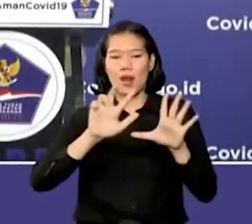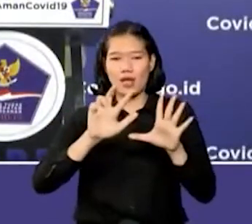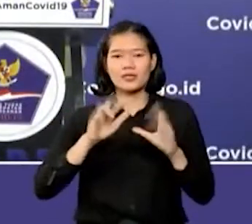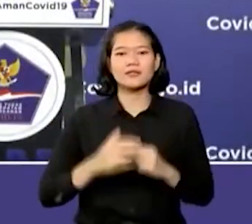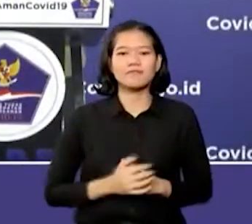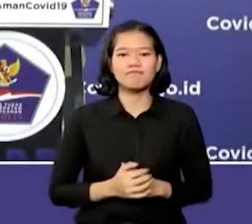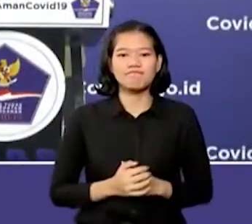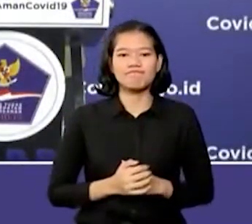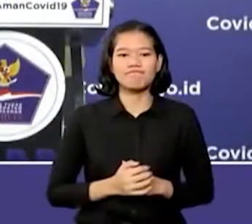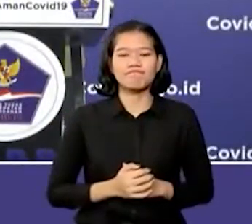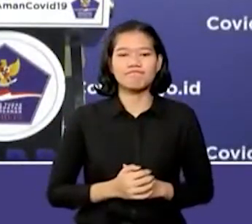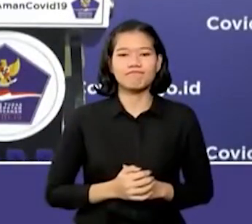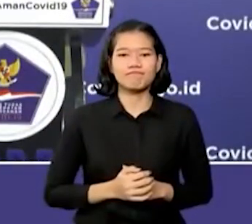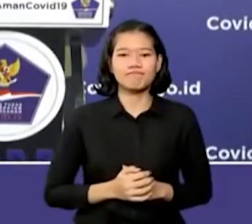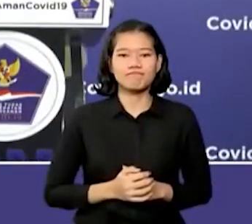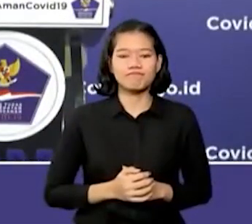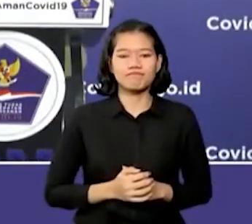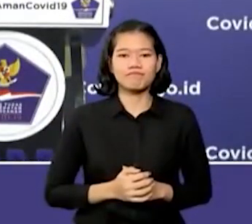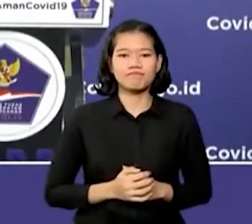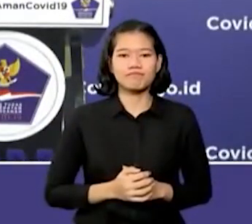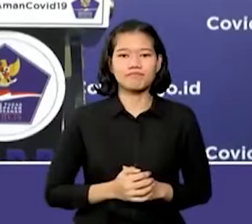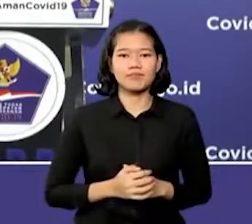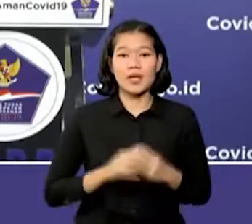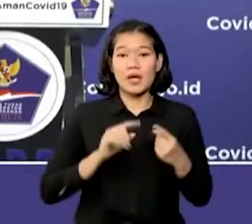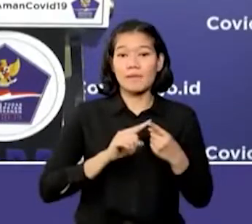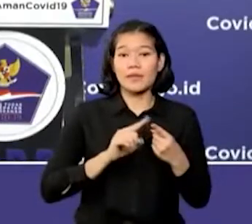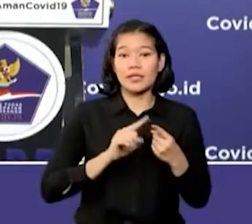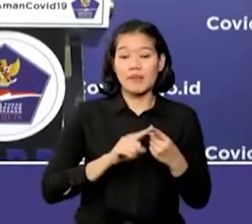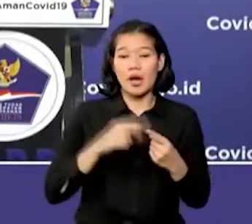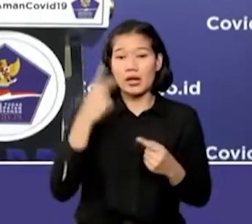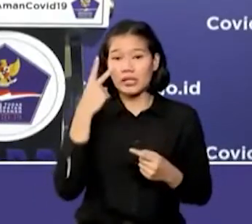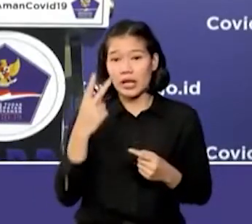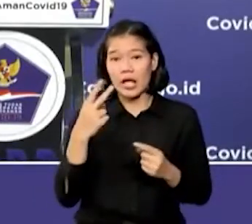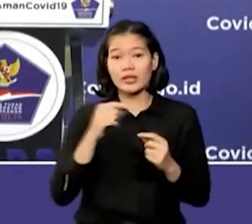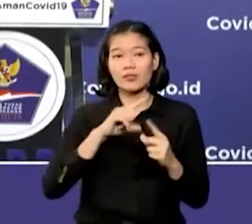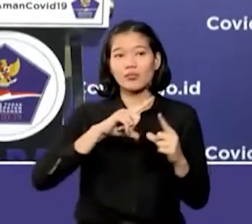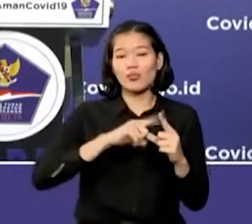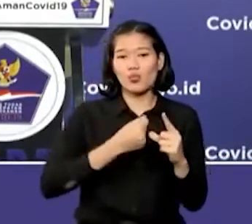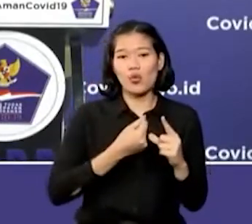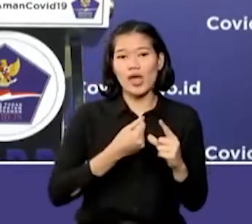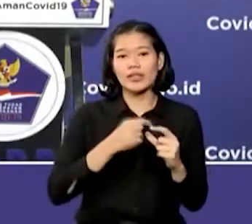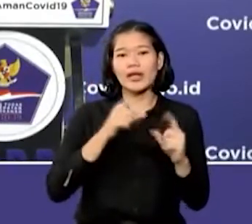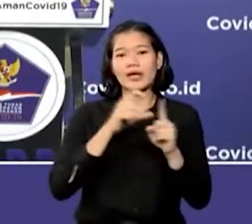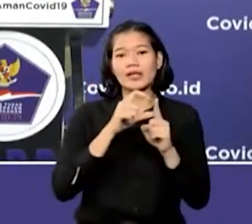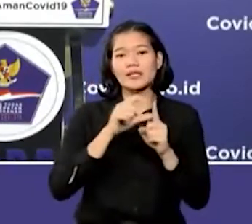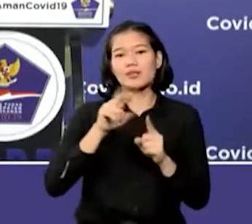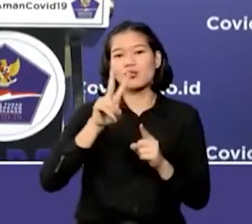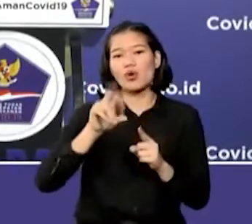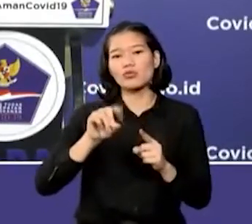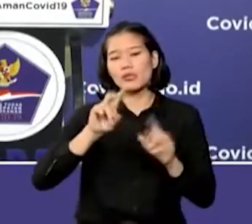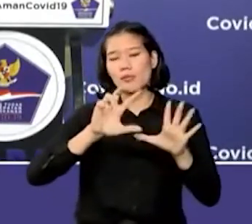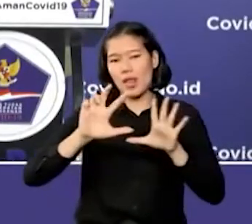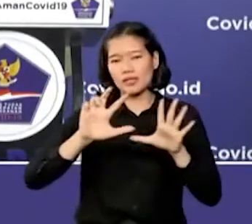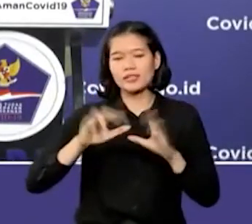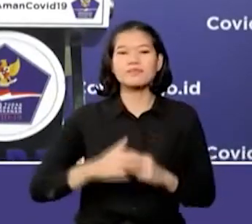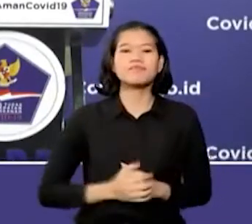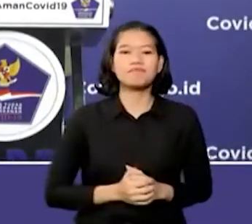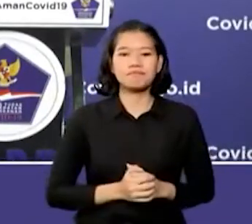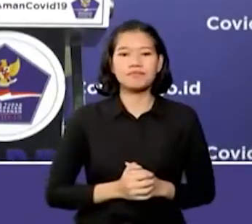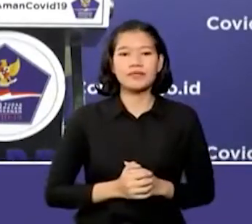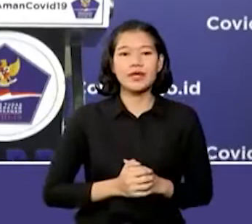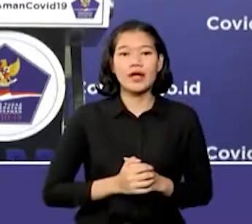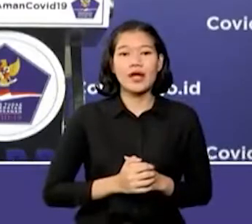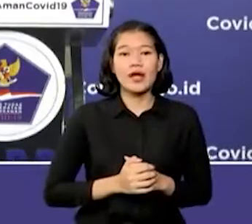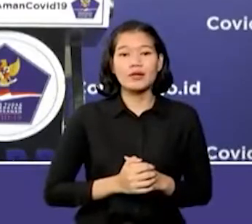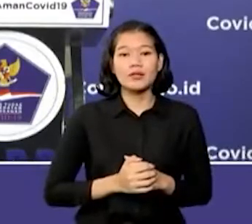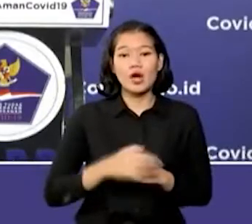corona yang disebut SARS-CoV-2 yang pertama kali ditemukan pada bulan Desember tahun 2019.